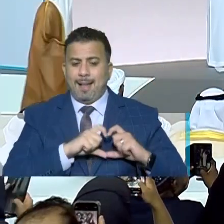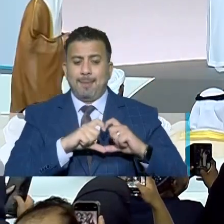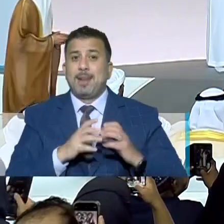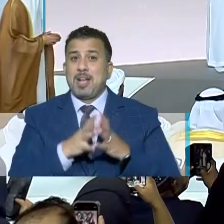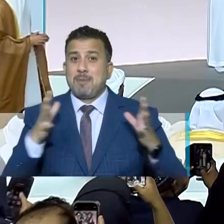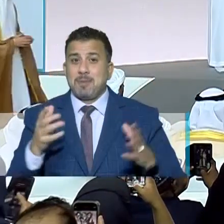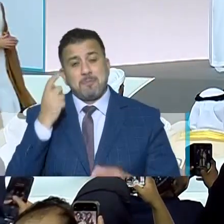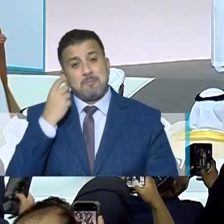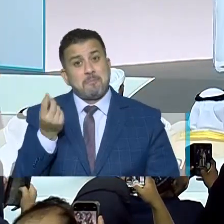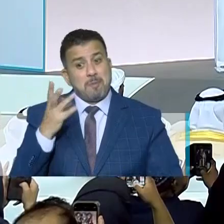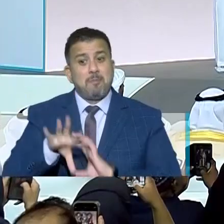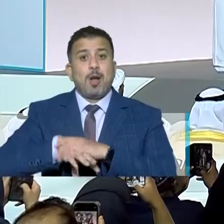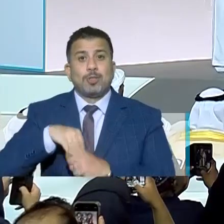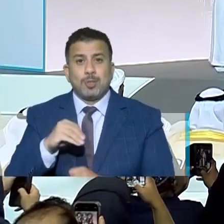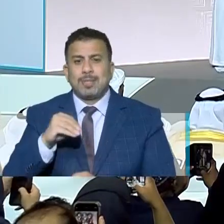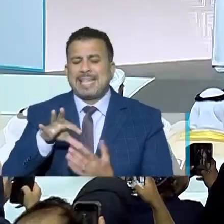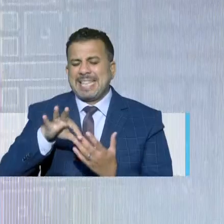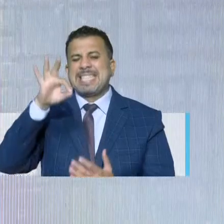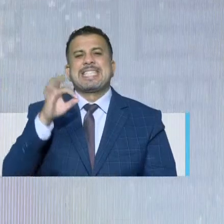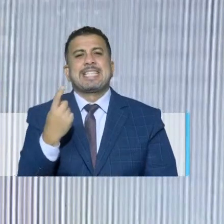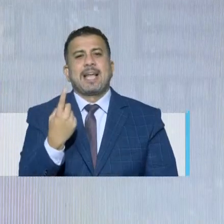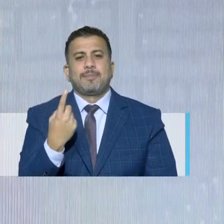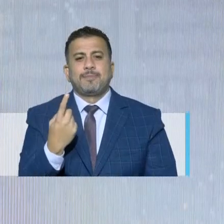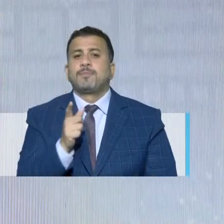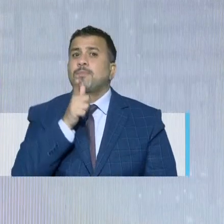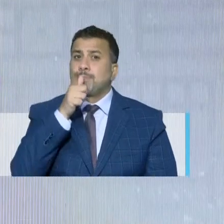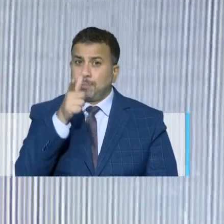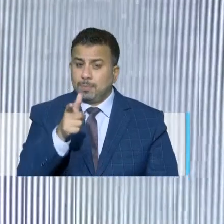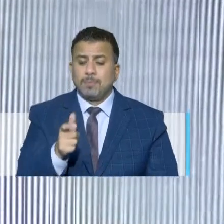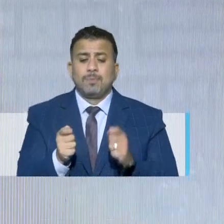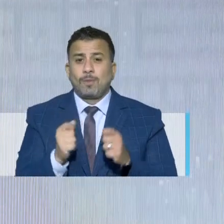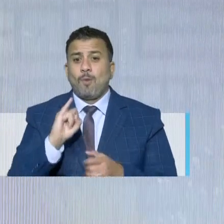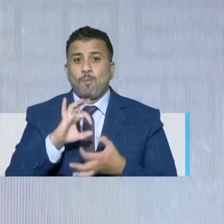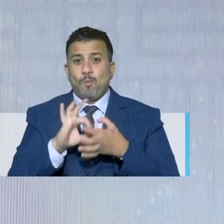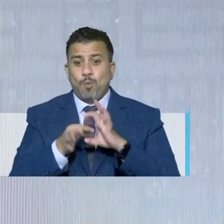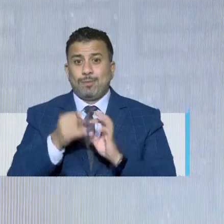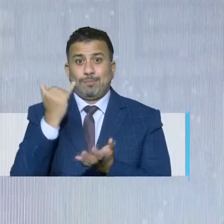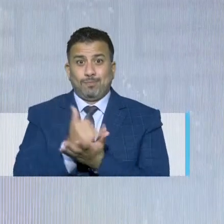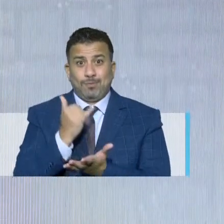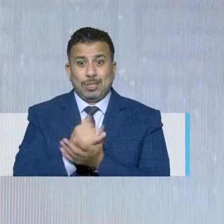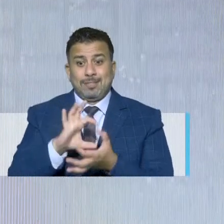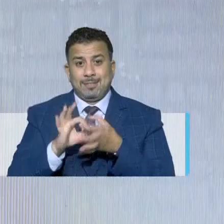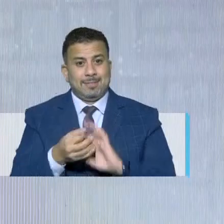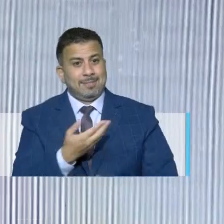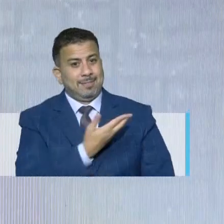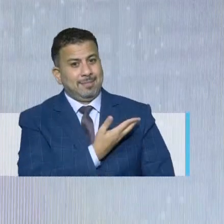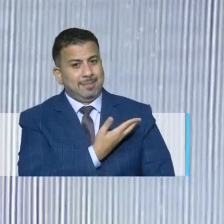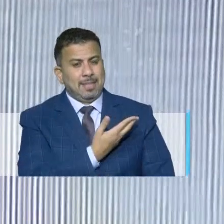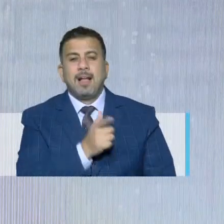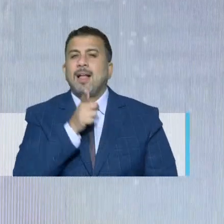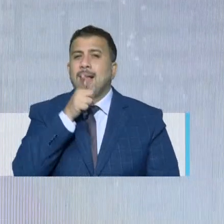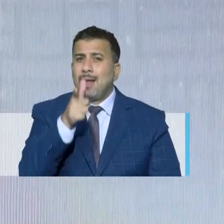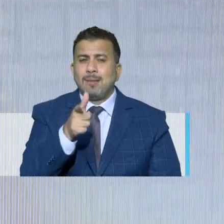لمبادراتها ومشاريعها الاستثنائيه ليلقي بعدها مؤسس لايد ايد امباكت ستانلي انجيب بوجو